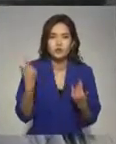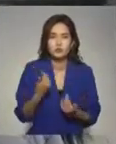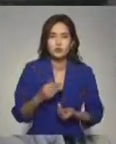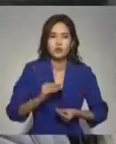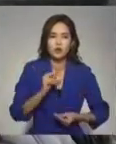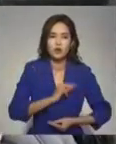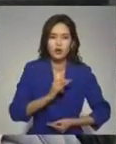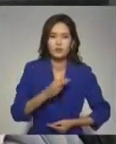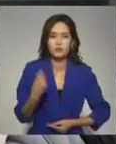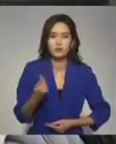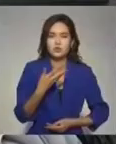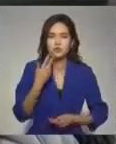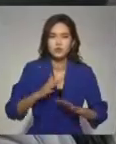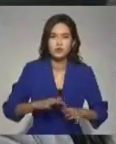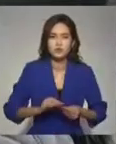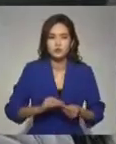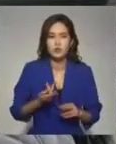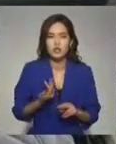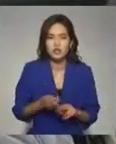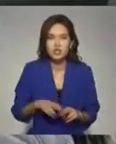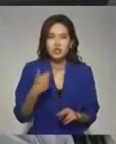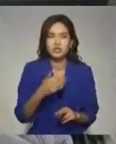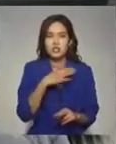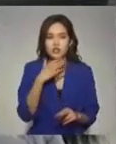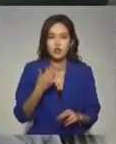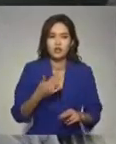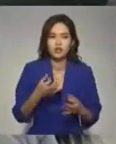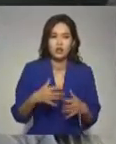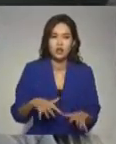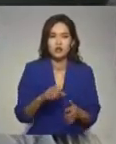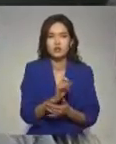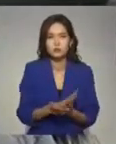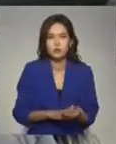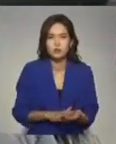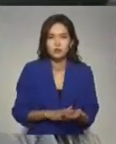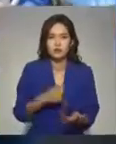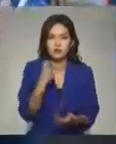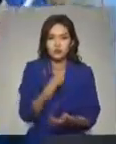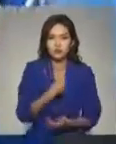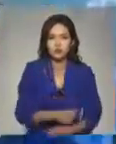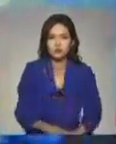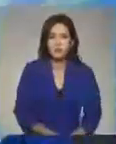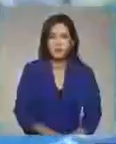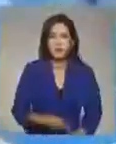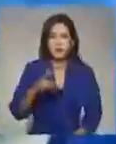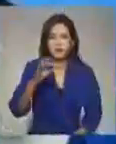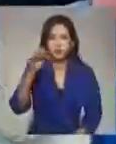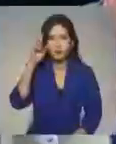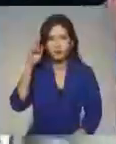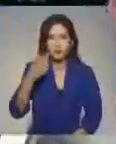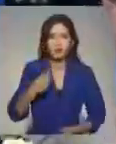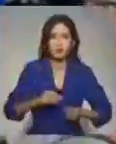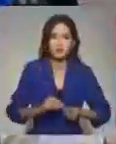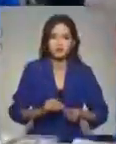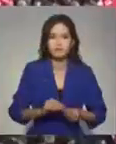Они не истощены, и именно поэтому они хотят заставить нас продолжать вкалывать. Но власти стоят на своем.